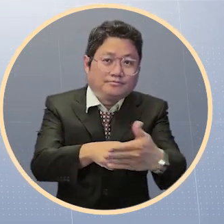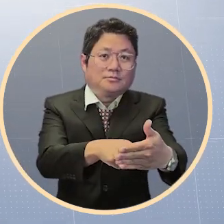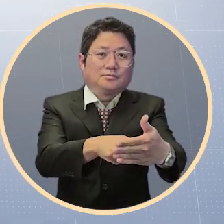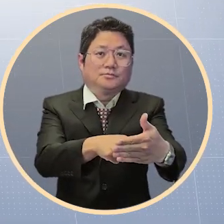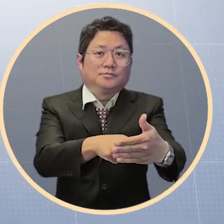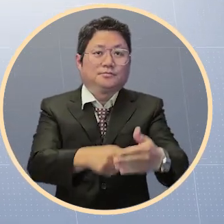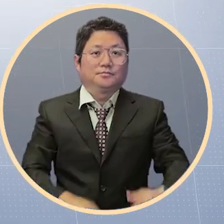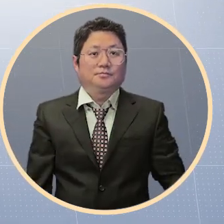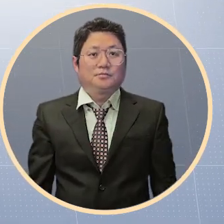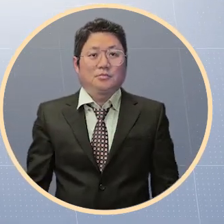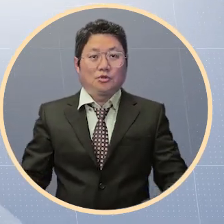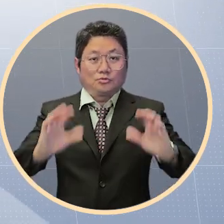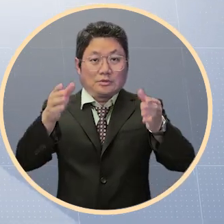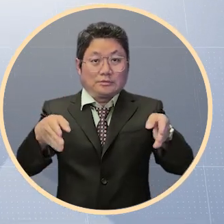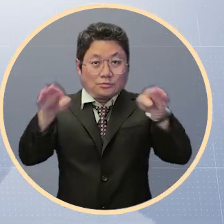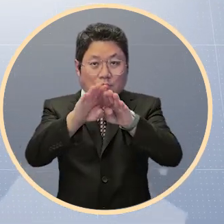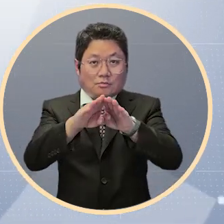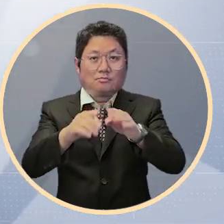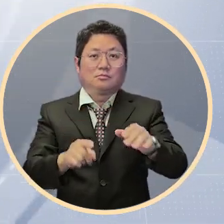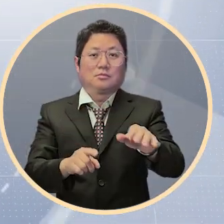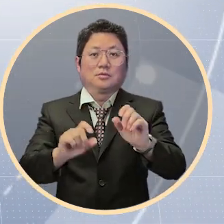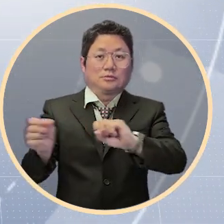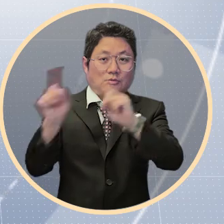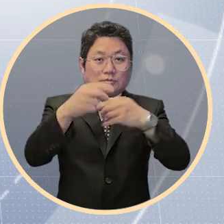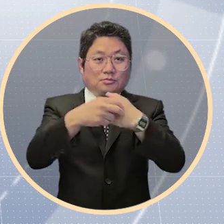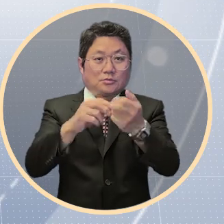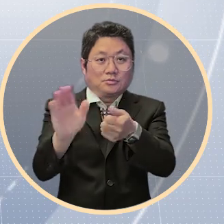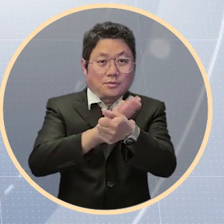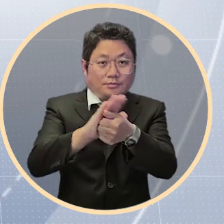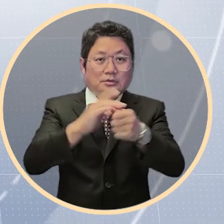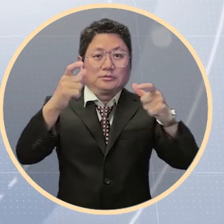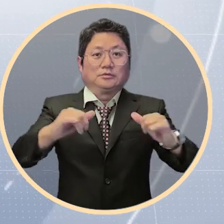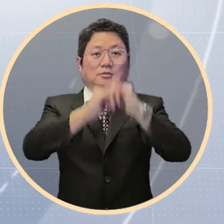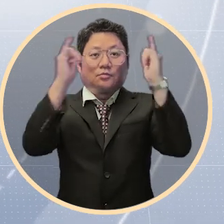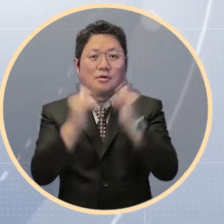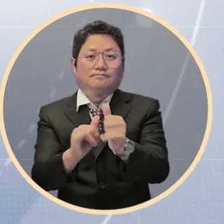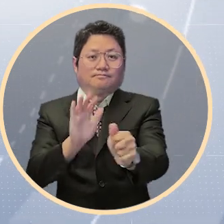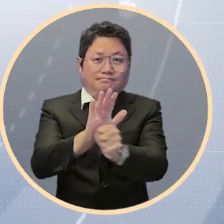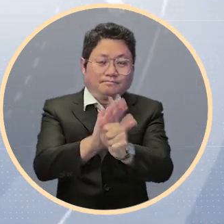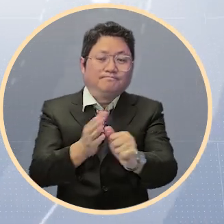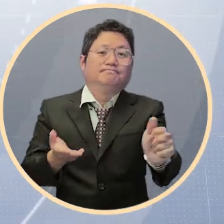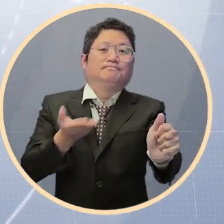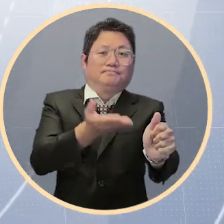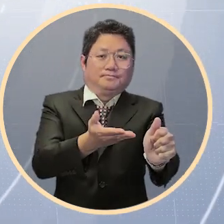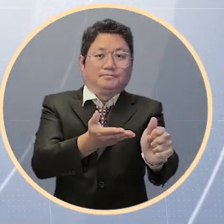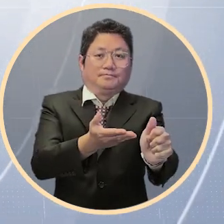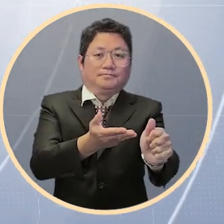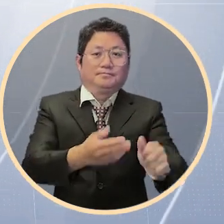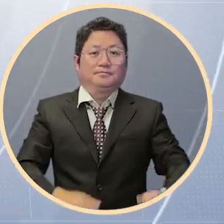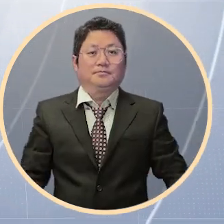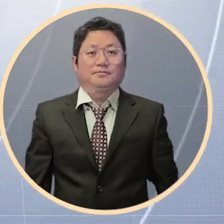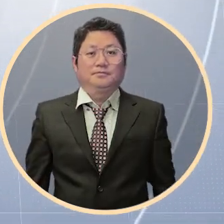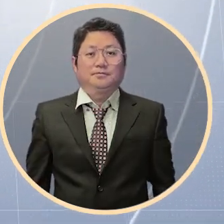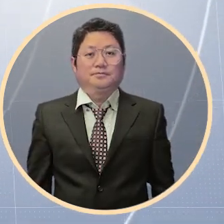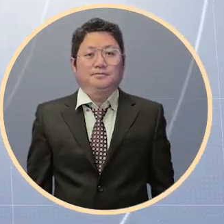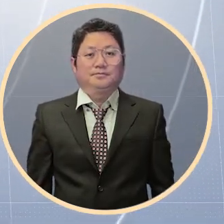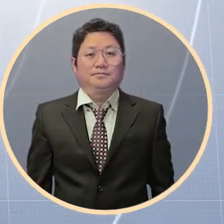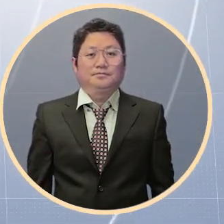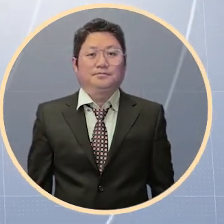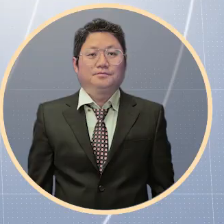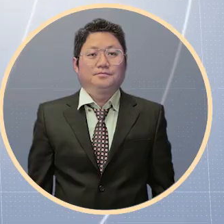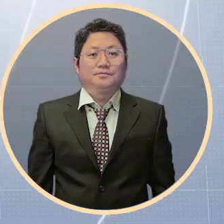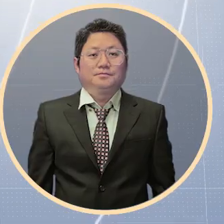적극 추진하여 국가 기관으로서 선도적인 재활 의료 서비스와 지역사회 적응 지원을 제공하고 있습니다.